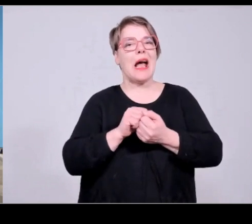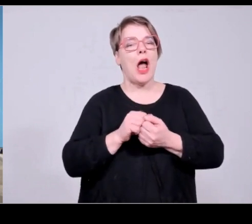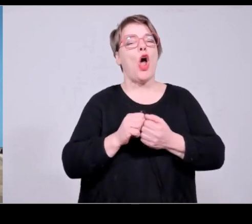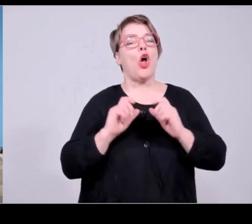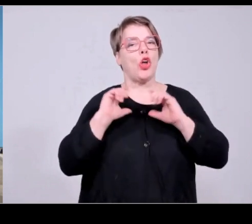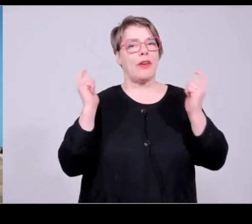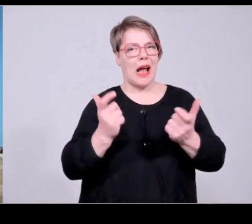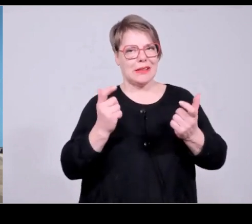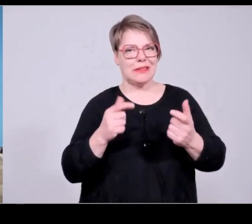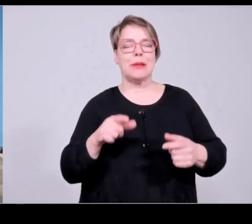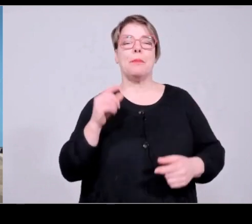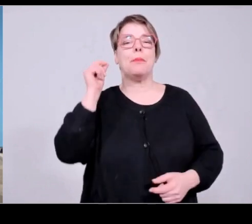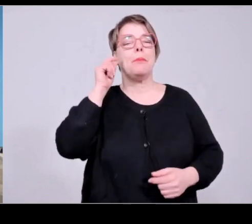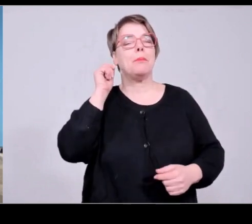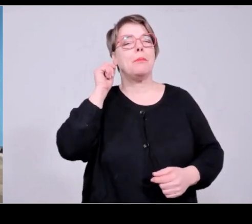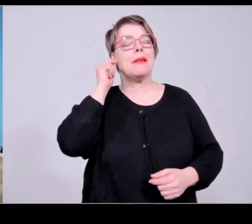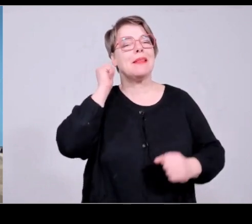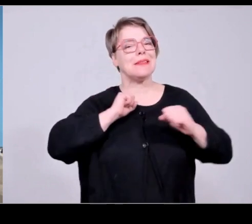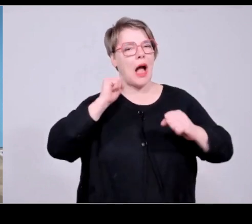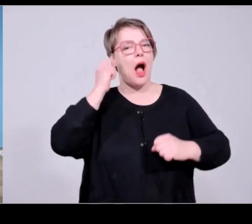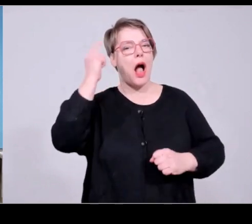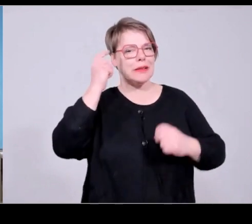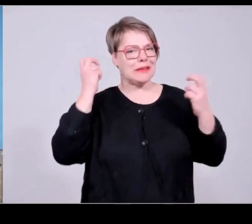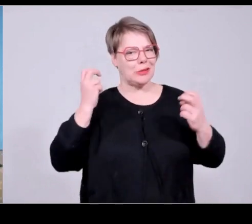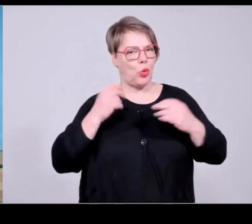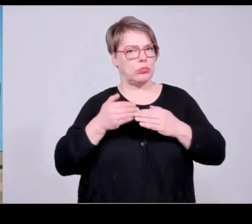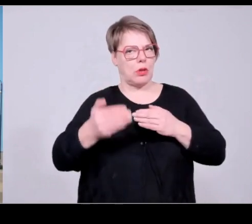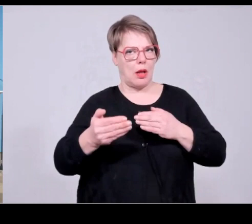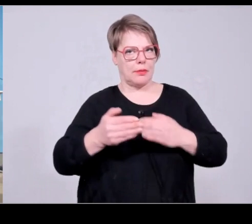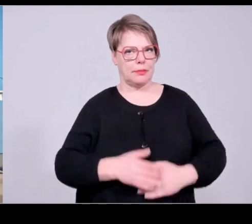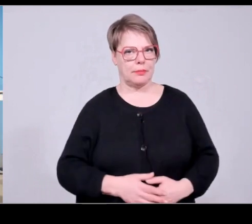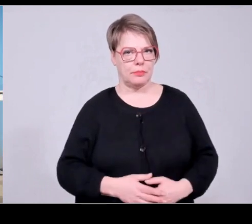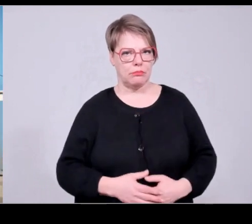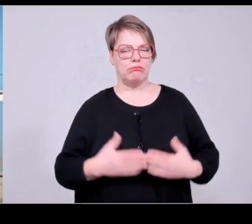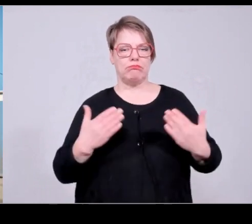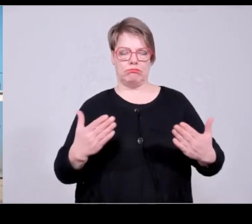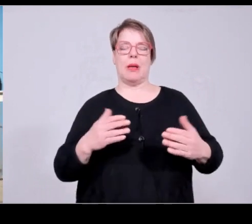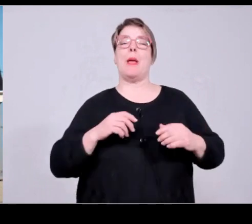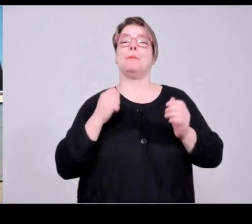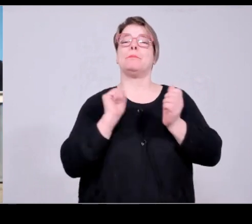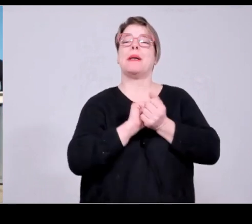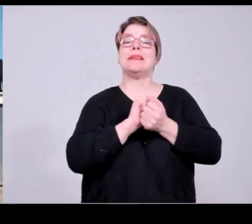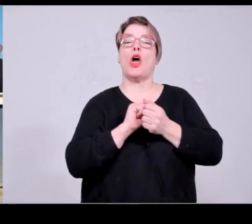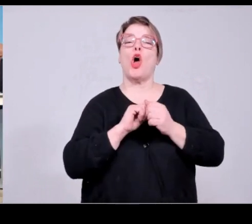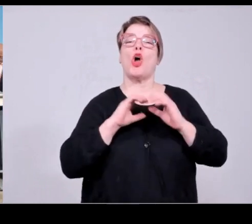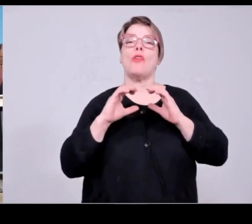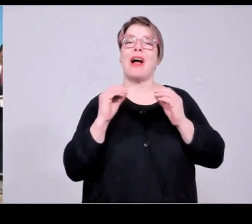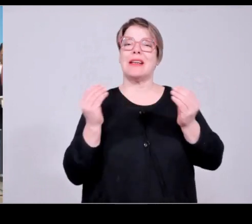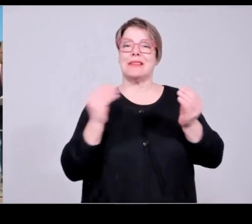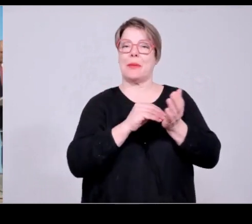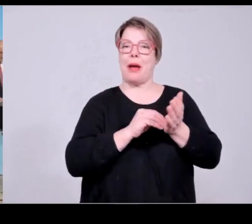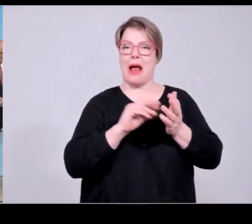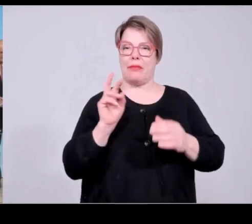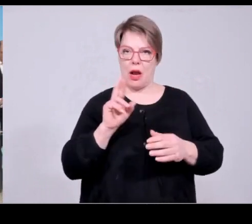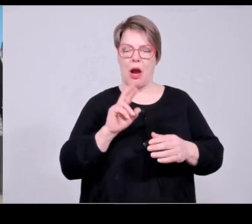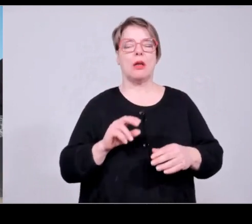Florian Herrmann, Gesundheitsminister Klaus Holitschek und Finanzminister Albert Führacker. Herr Staatsminister Dr. Herrmann, bitte. Vielen